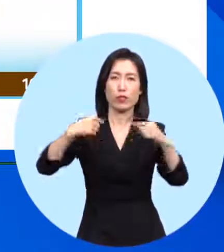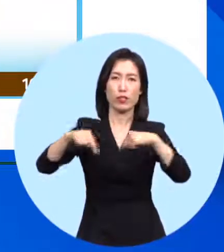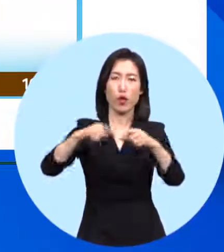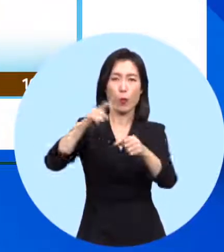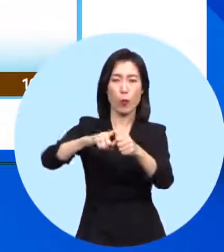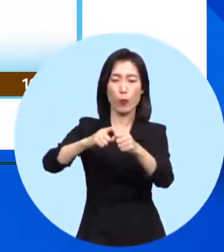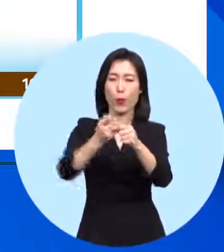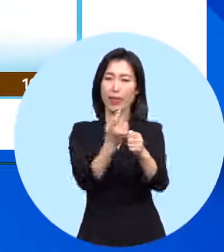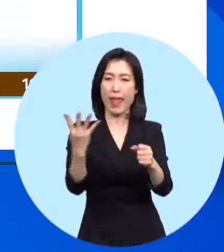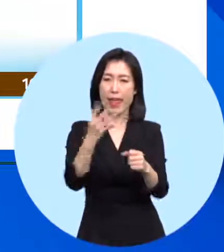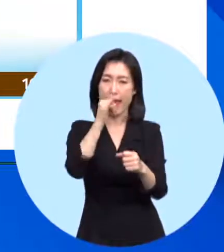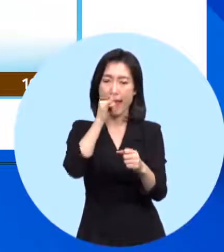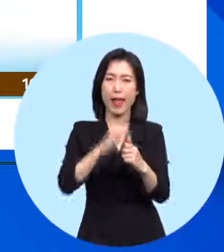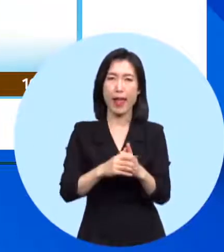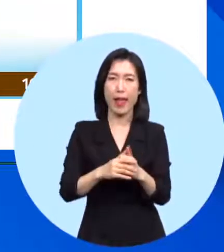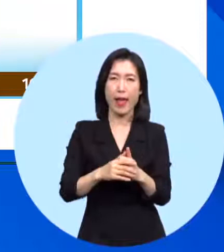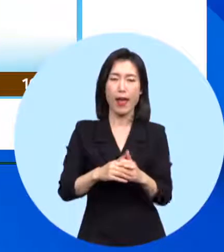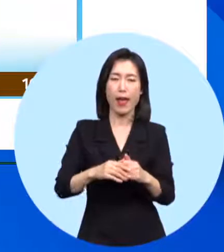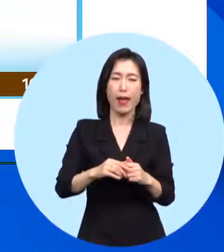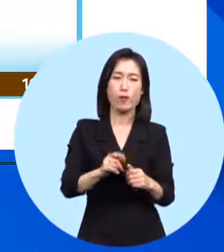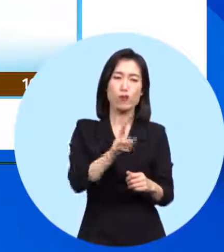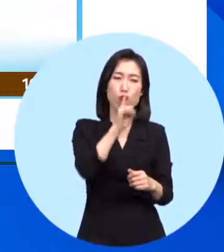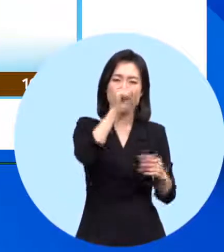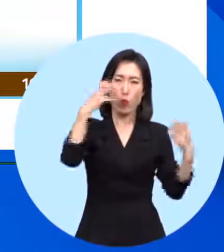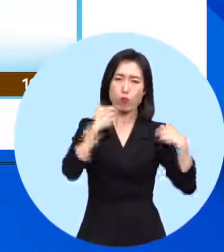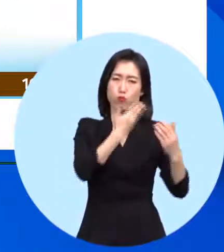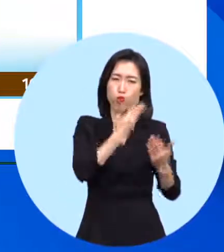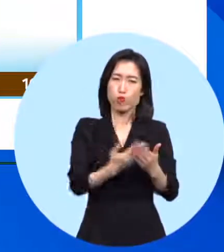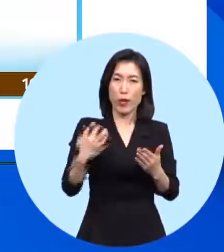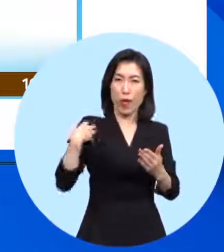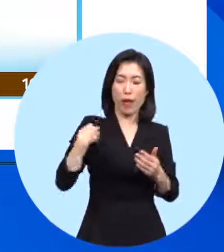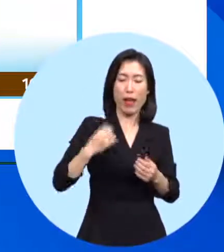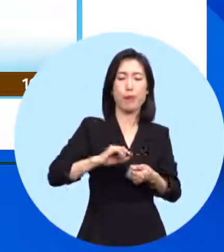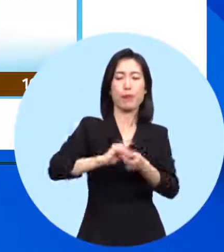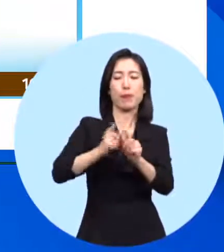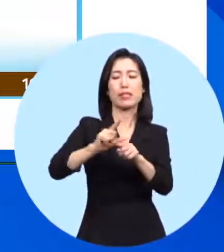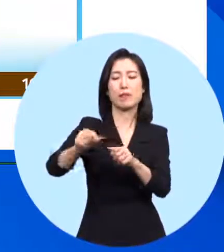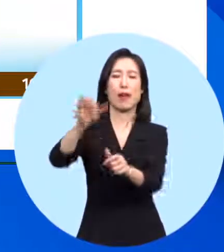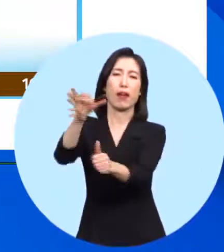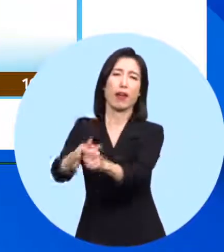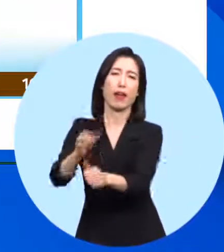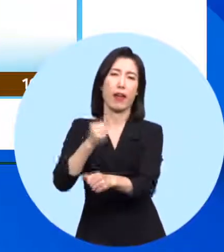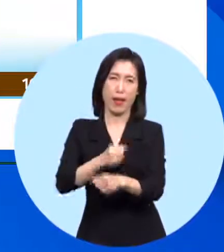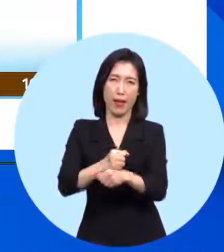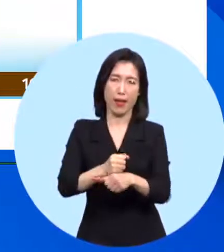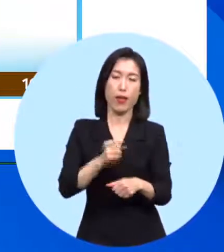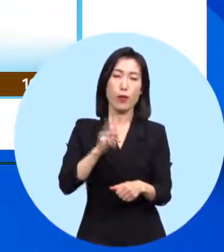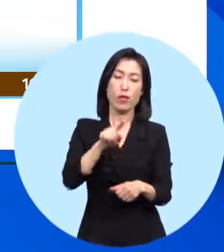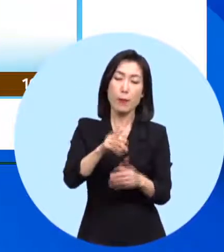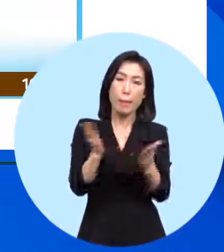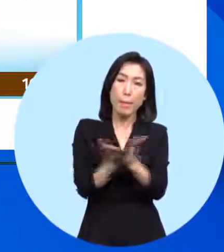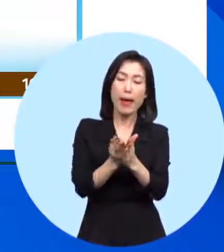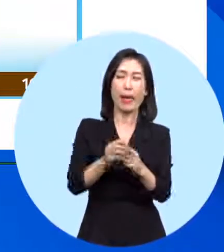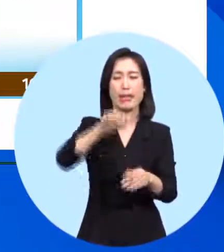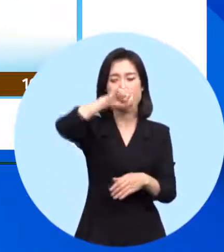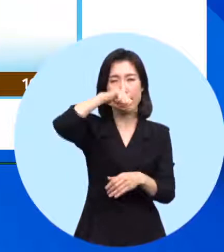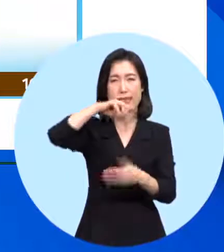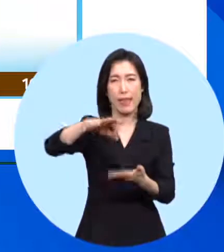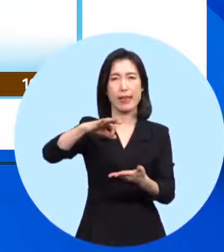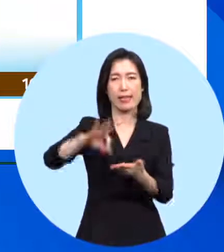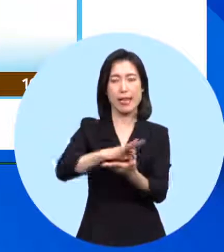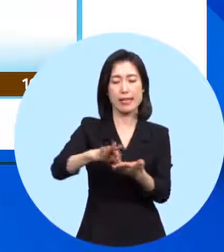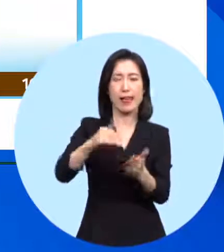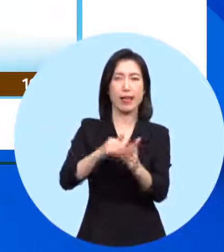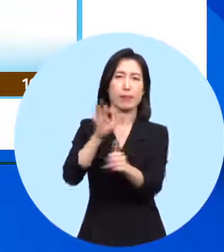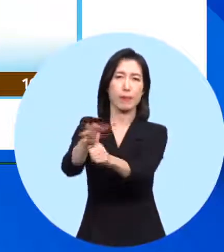첫 번째가 획기적인 지방분권을 지방으로 넘기겠다는 게 하나고요. 두 번째가 그에 걸맞는 재정분권을 하고, 그 세 번째가